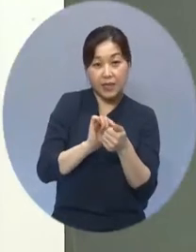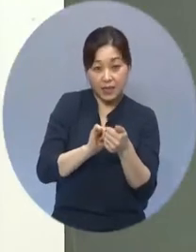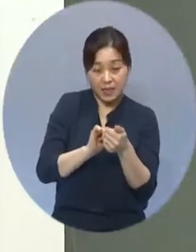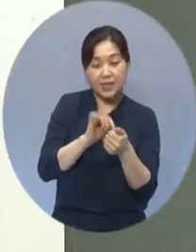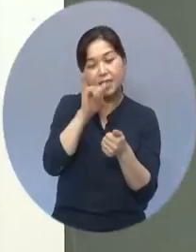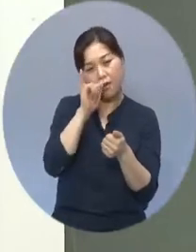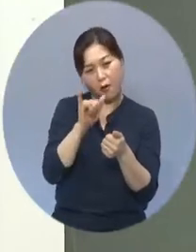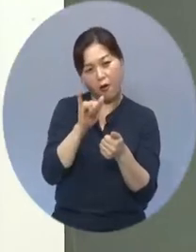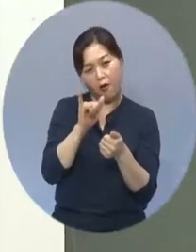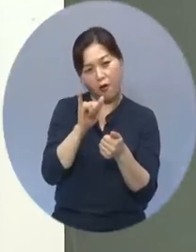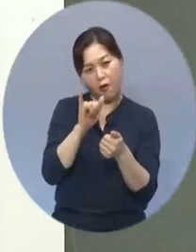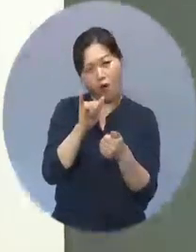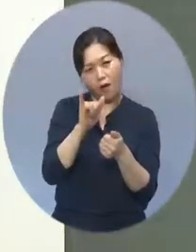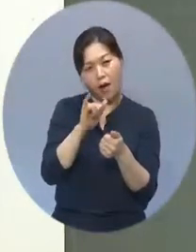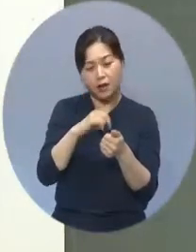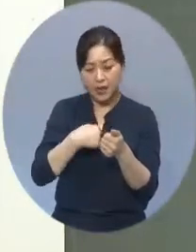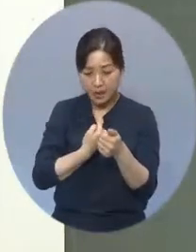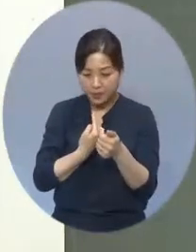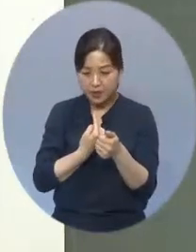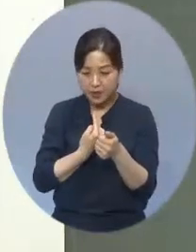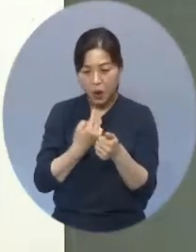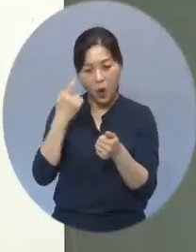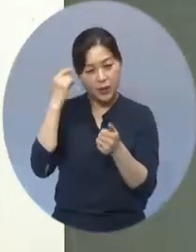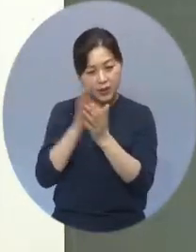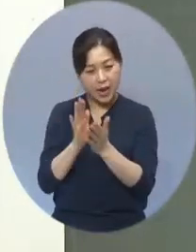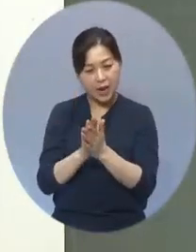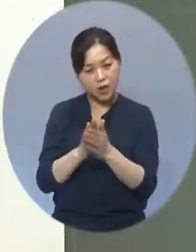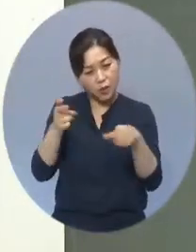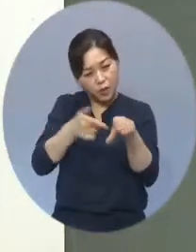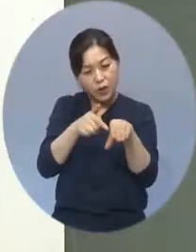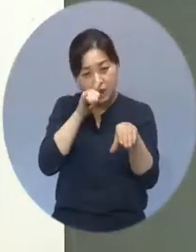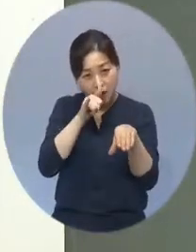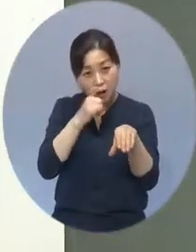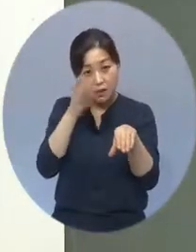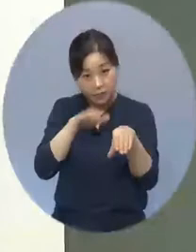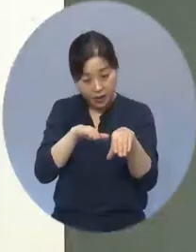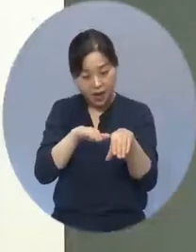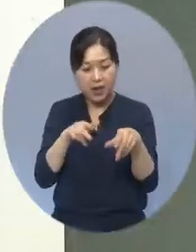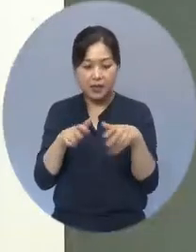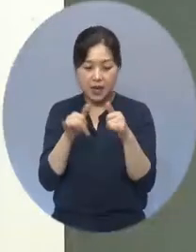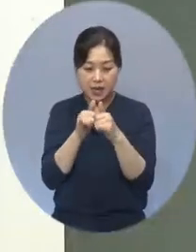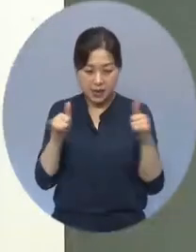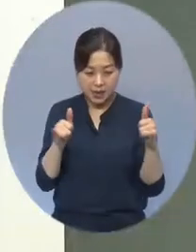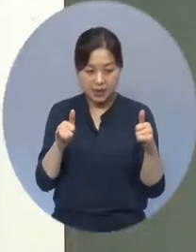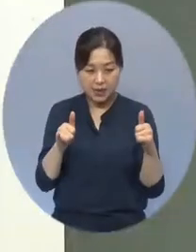있는데 입장을 하시면은 다 알고 나오셔서 직원이